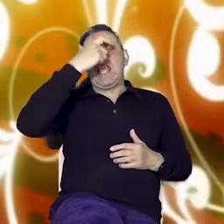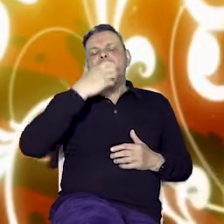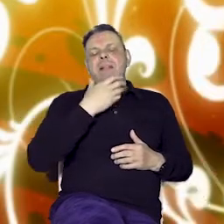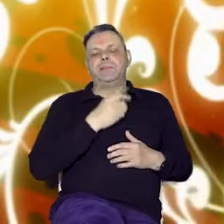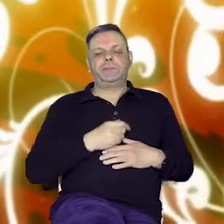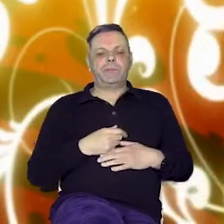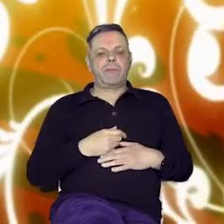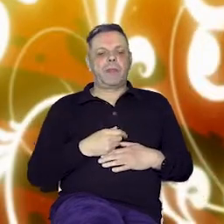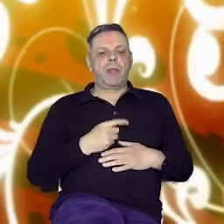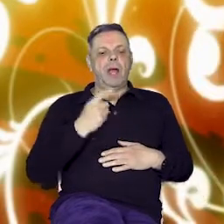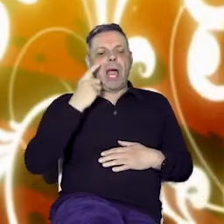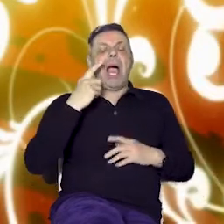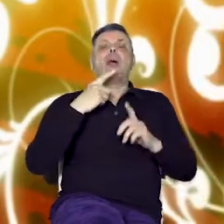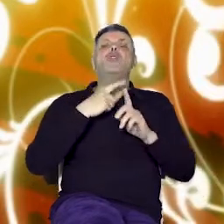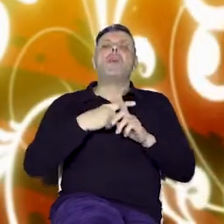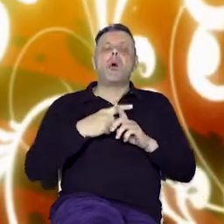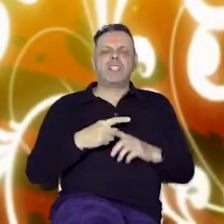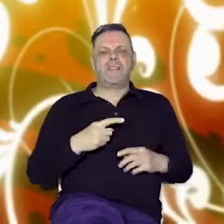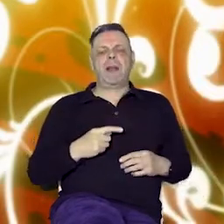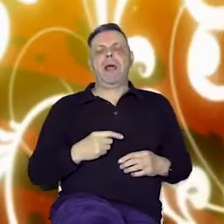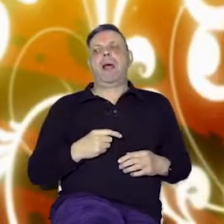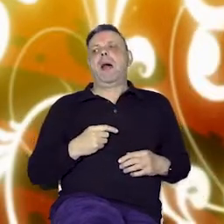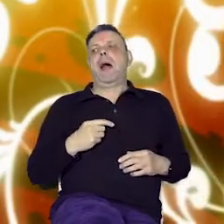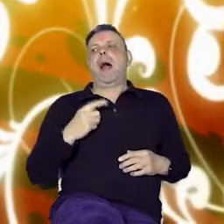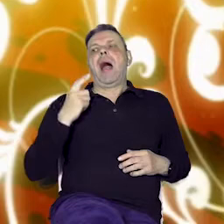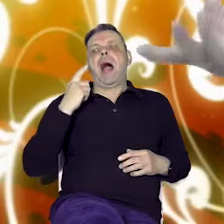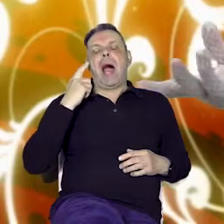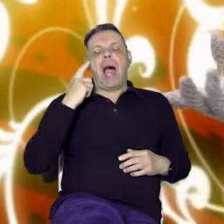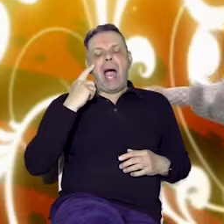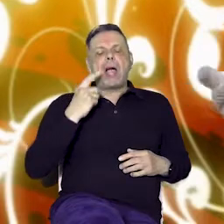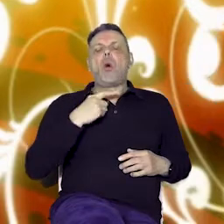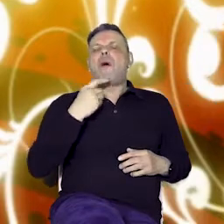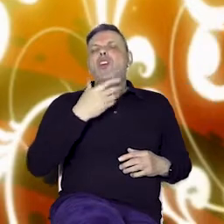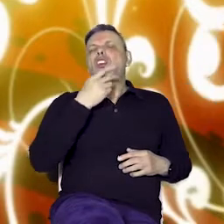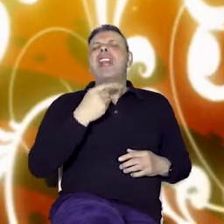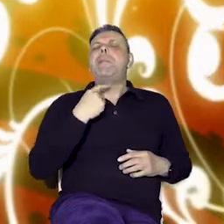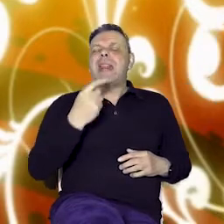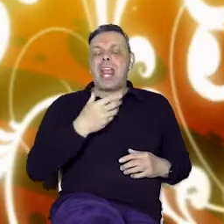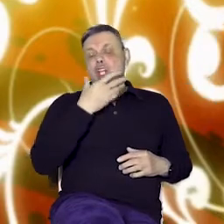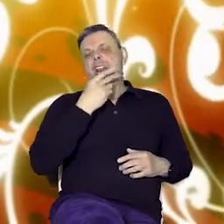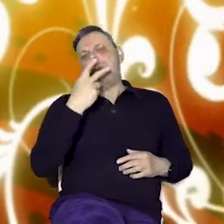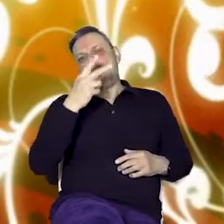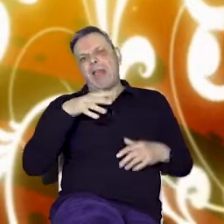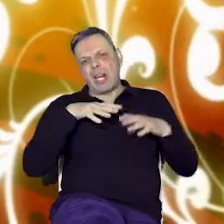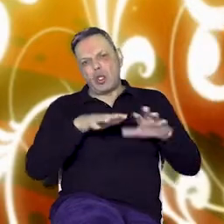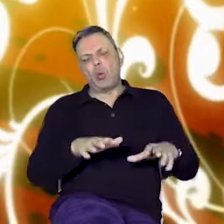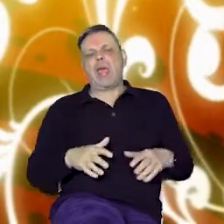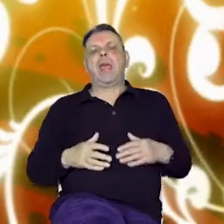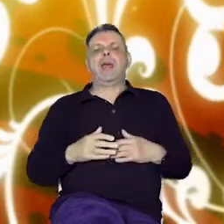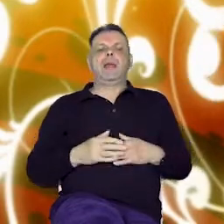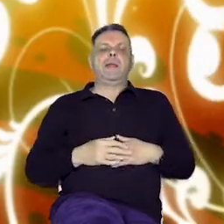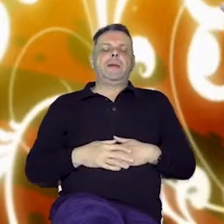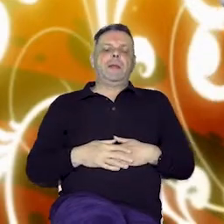ljudi, ako si pozitivan, ako lijepe riječi govoriš, ako lijepo gledaš ljude, ako si